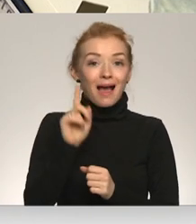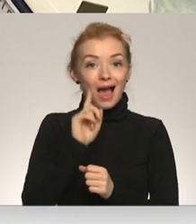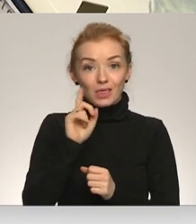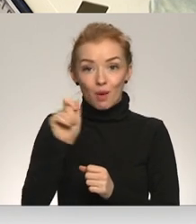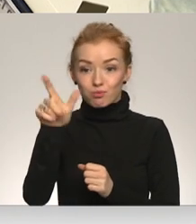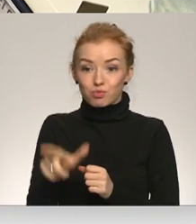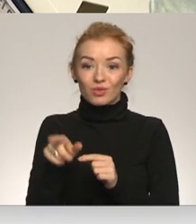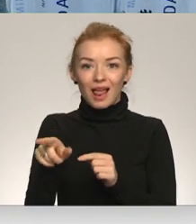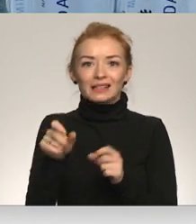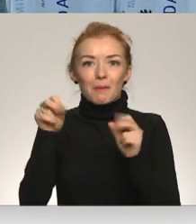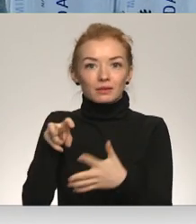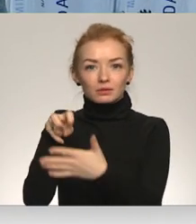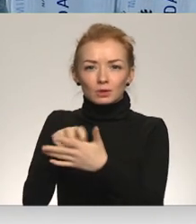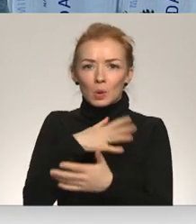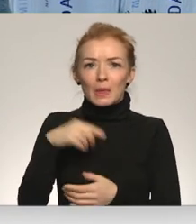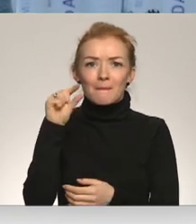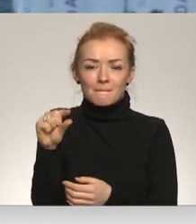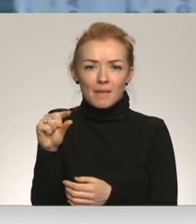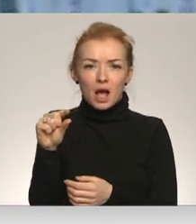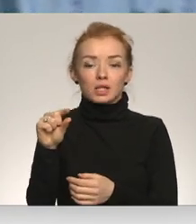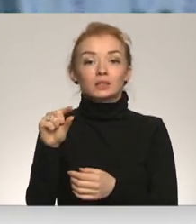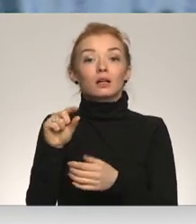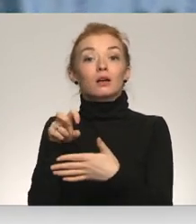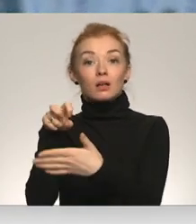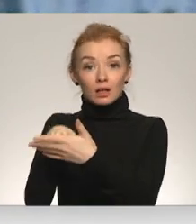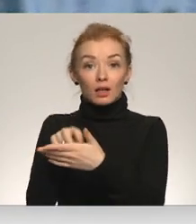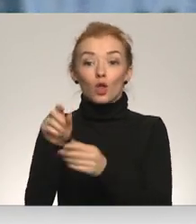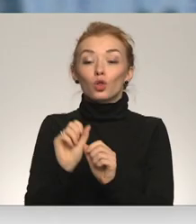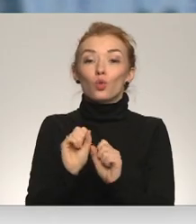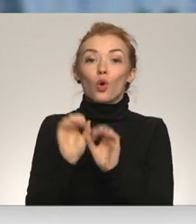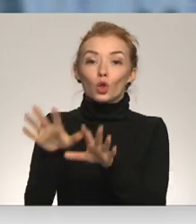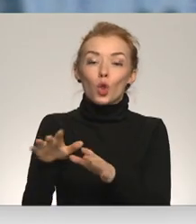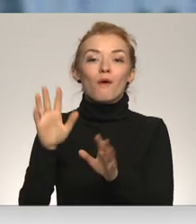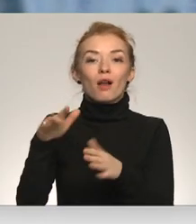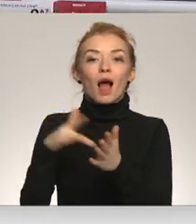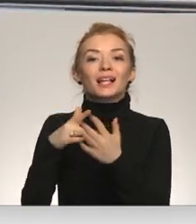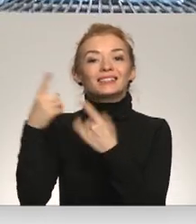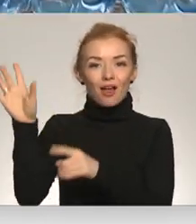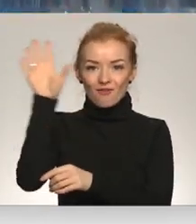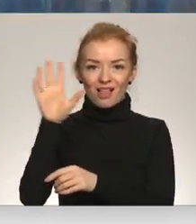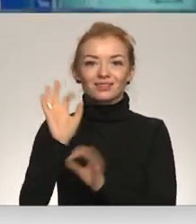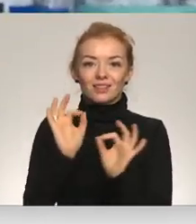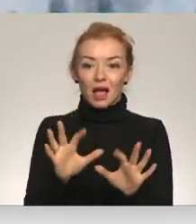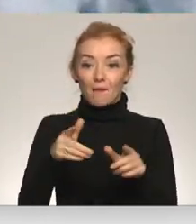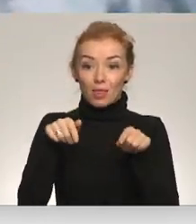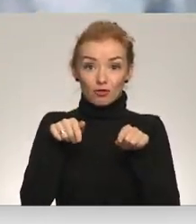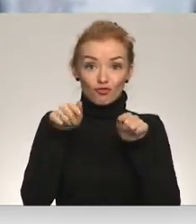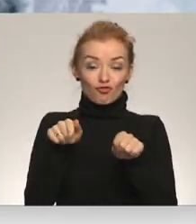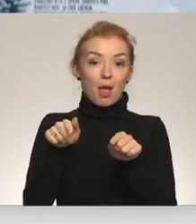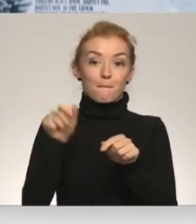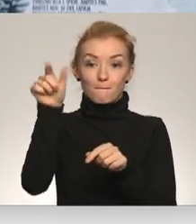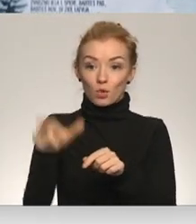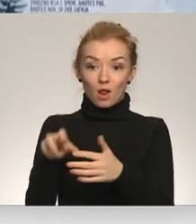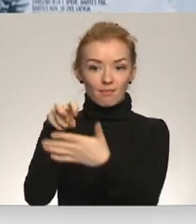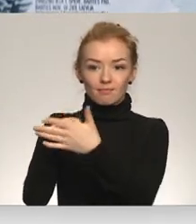veikalu plauktos nav daudz. Vairumam ir marķējums, kas apliecina, ka pudele nododama kādā citā valstī. Šai pudelei ir